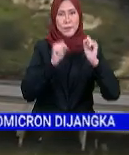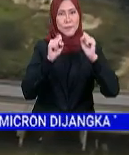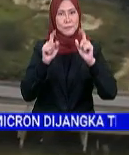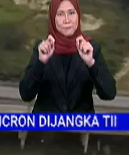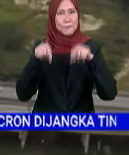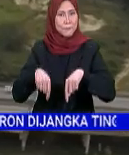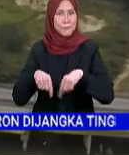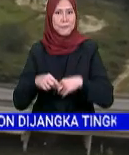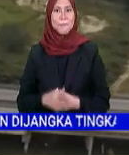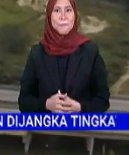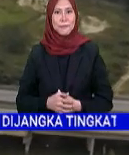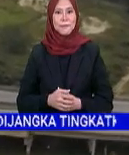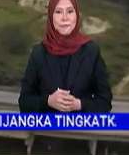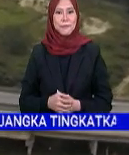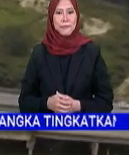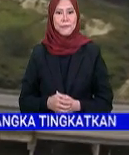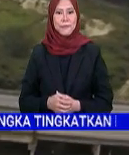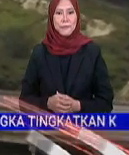ini